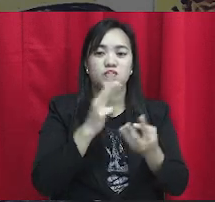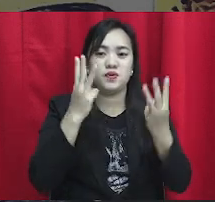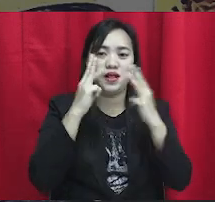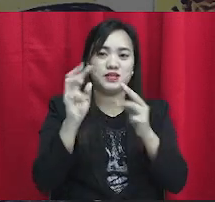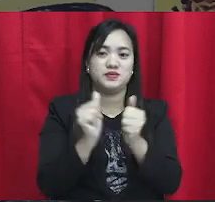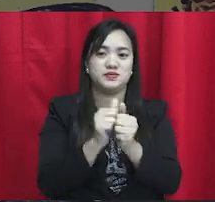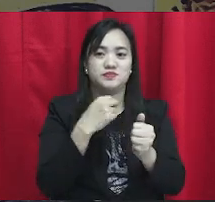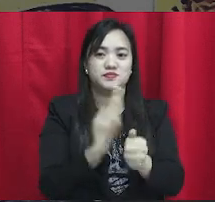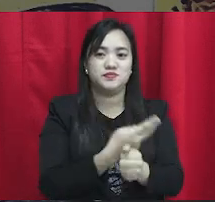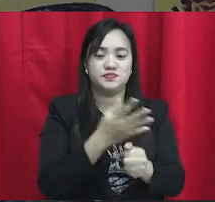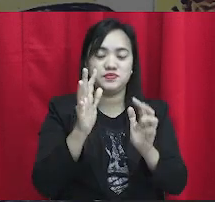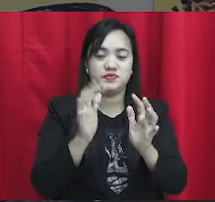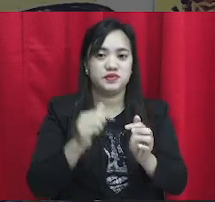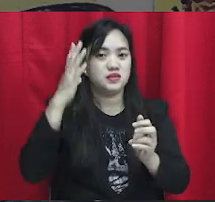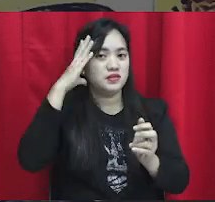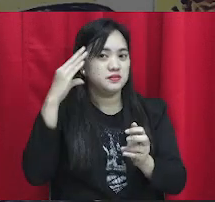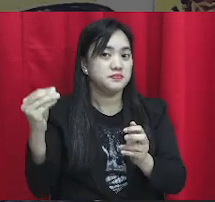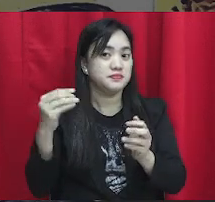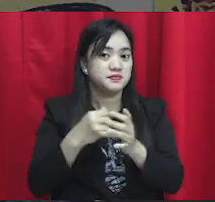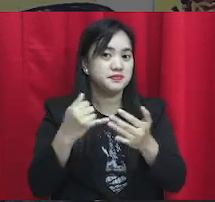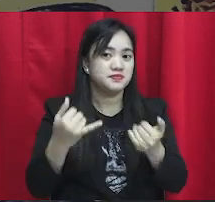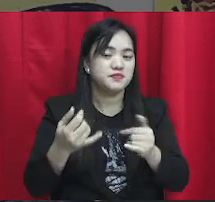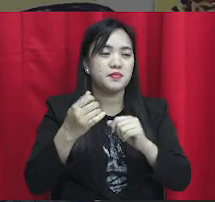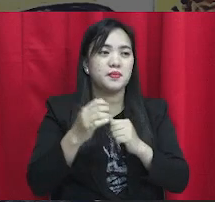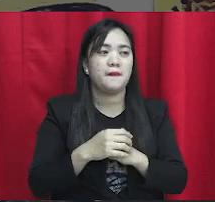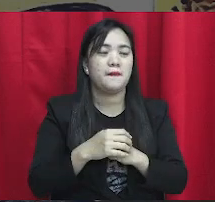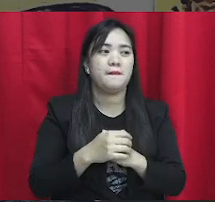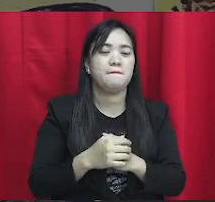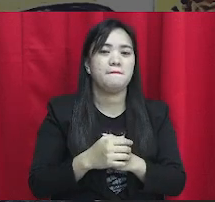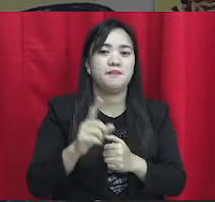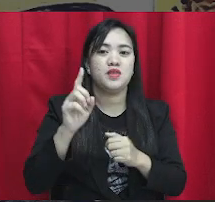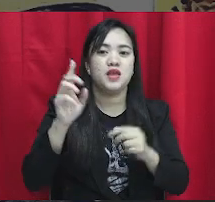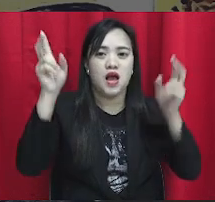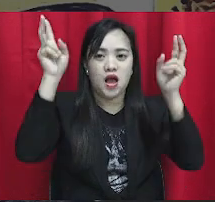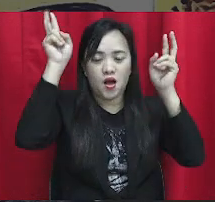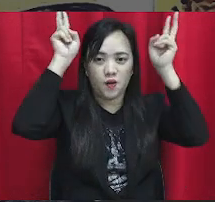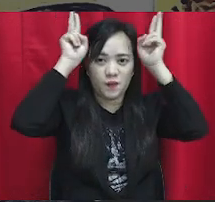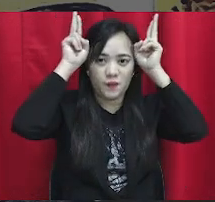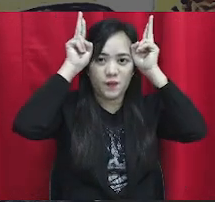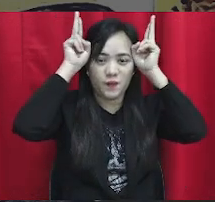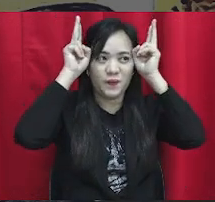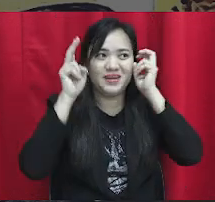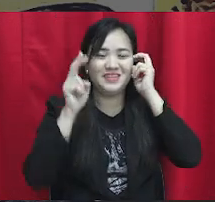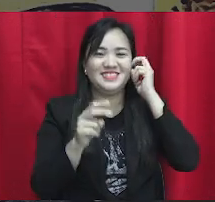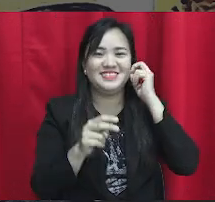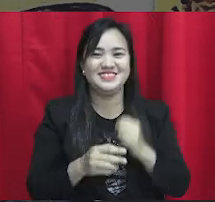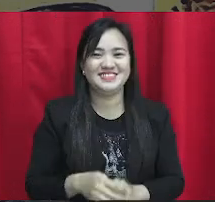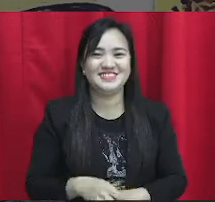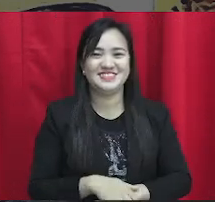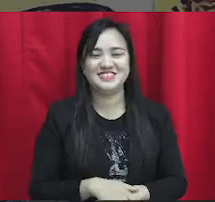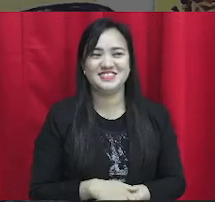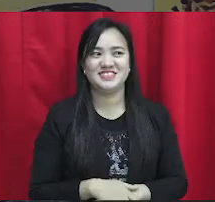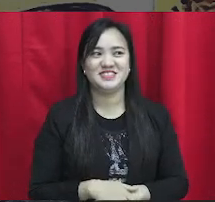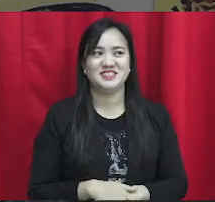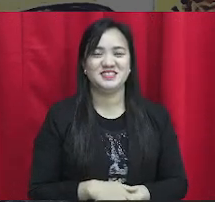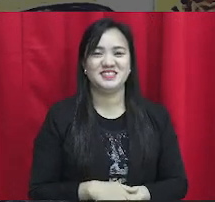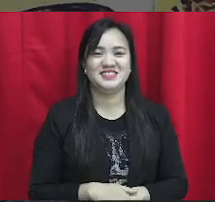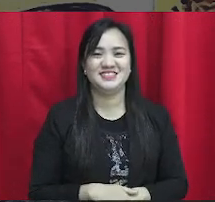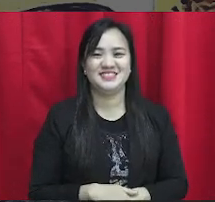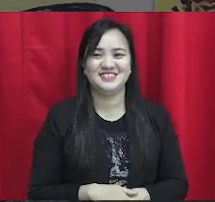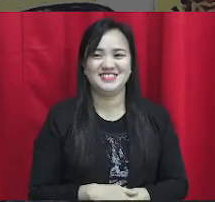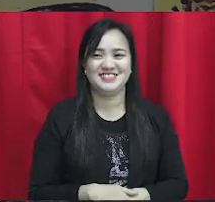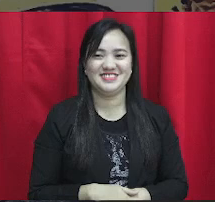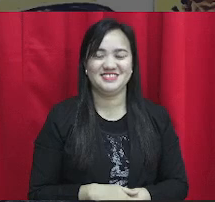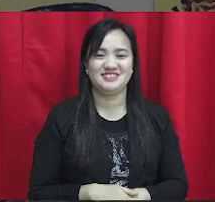sa experiensyado. Ha? Malakas ito. Gulay! Ha? Shout out sa kapatid gulay ko. Sa asawa ni Mariel.